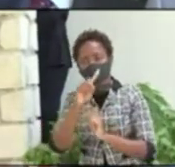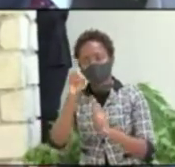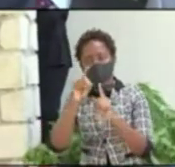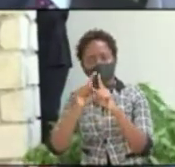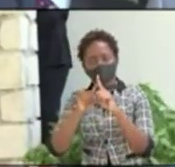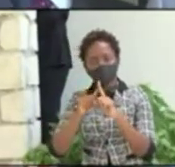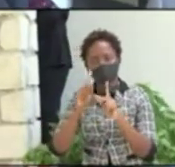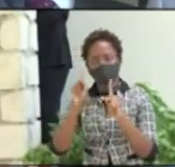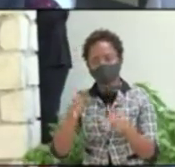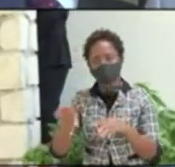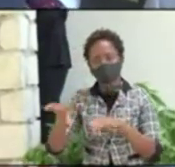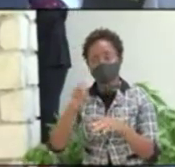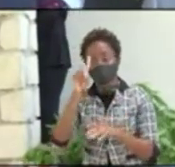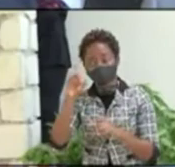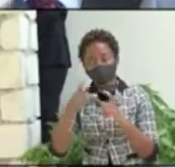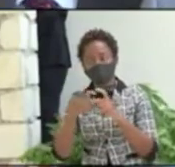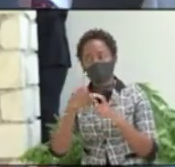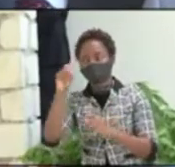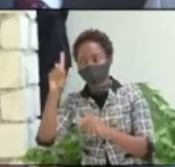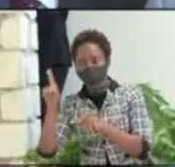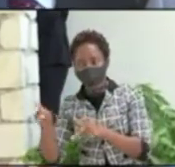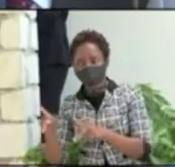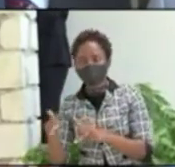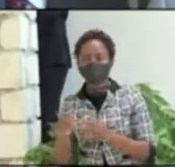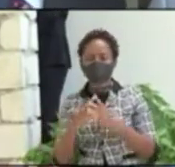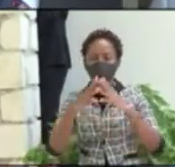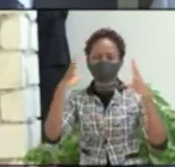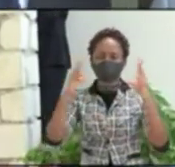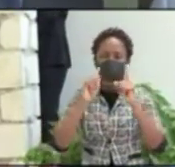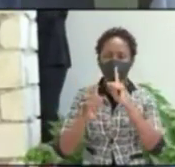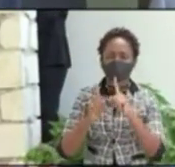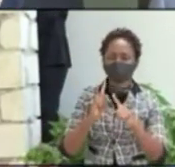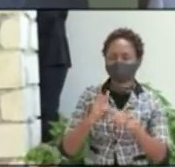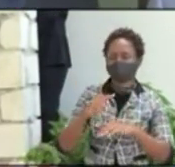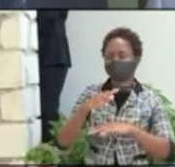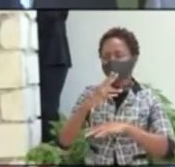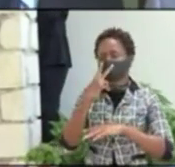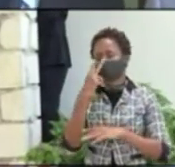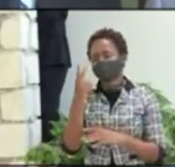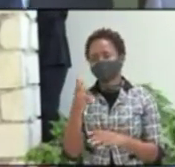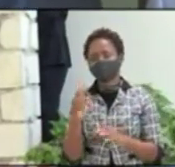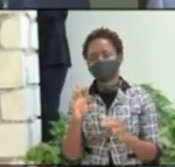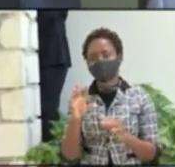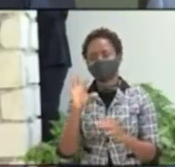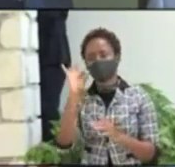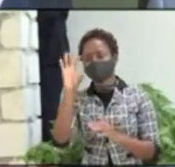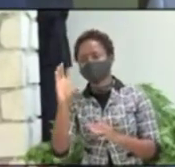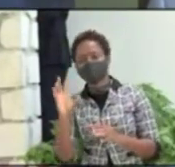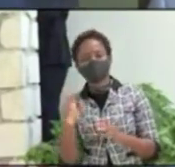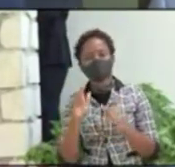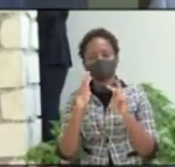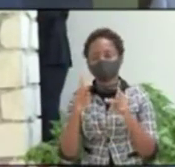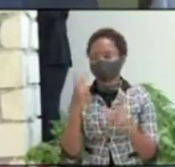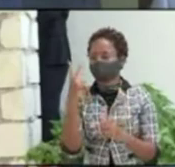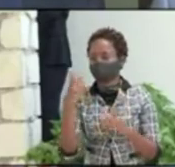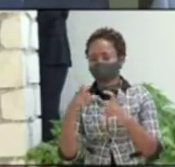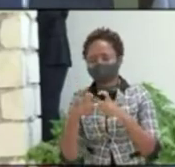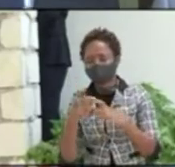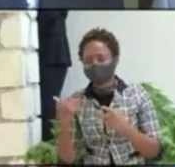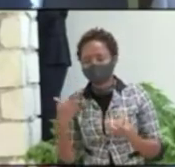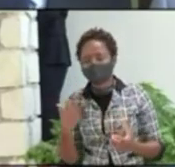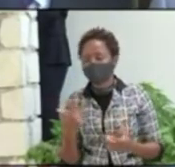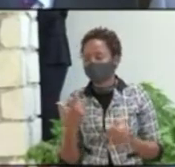yon carte, c'est yon moun. Nous, on pile parole parler. Moi, sur les réseaux sociaux, des bon moun qui devine avec deux cartes. Ou de battre, il